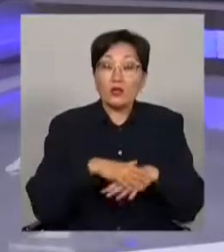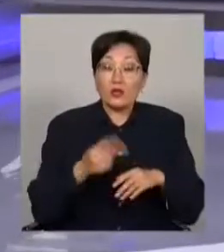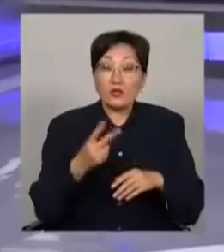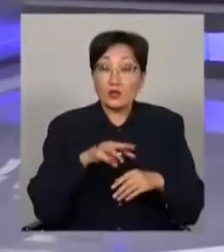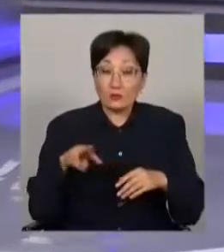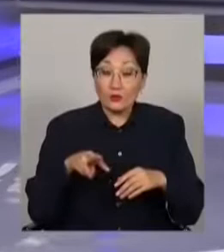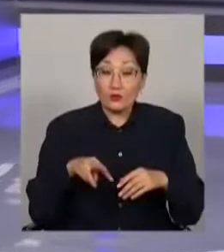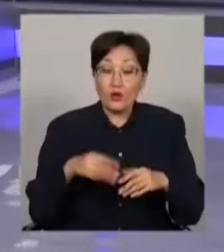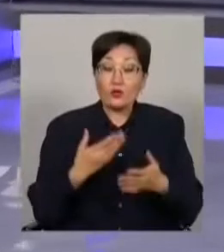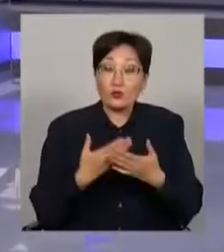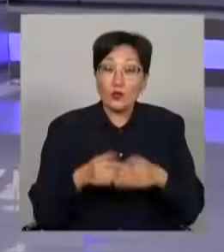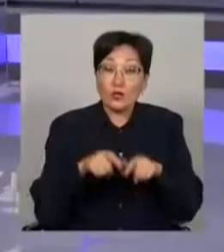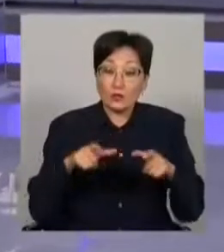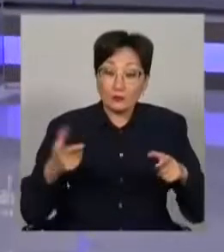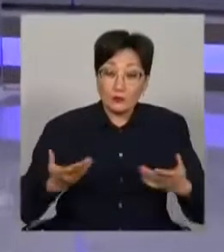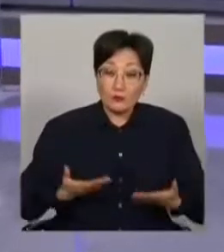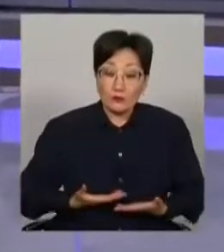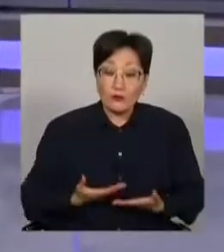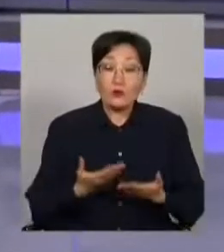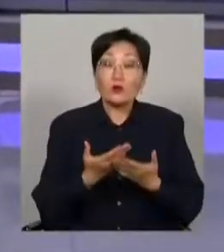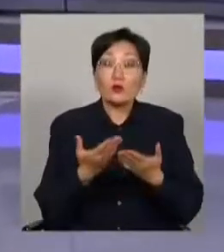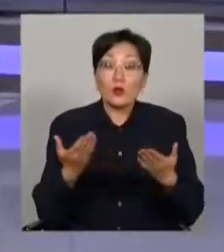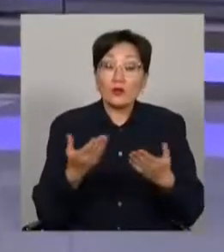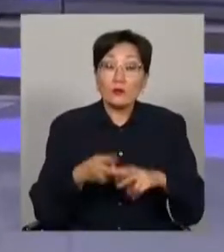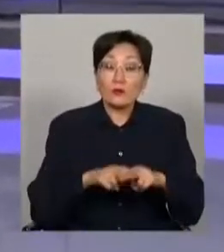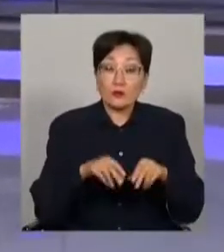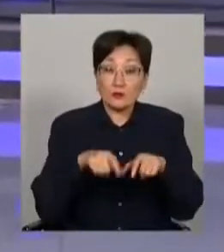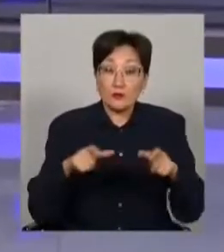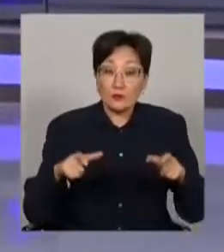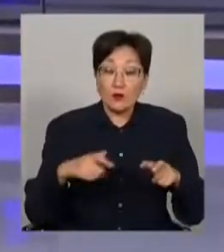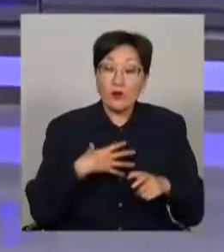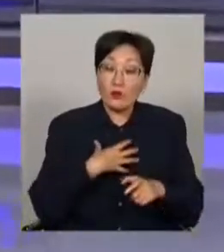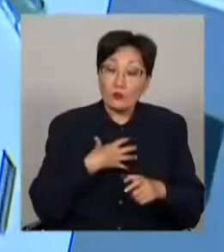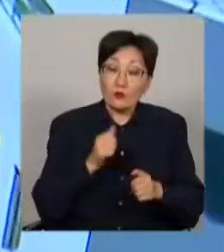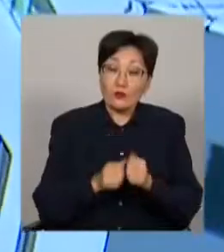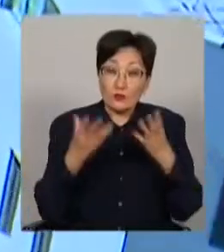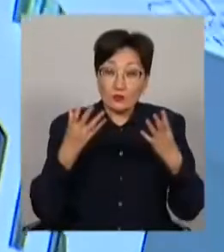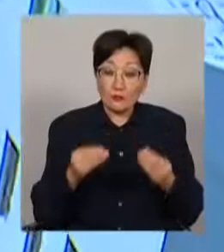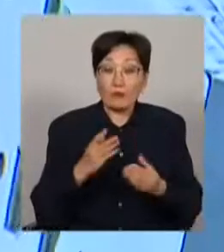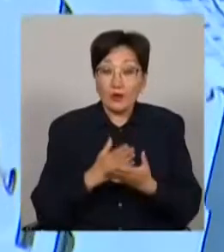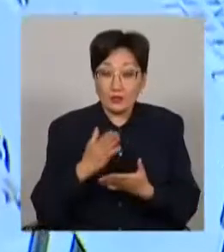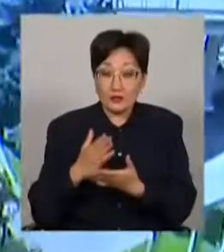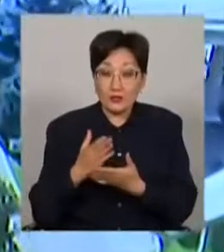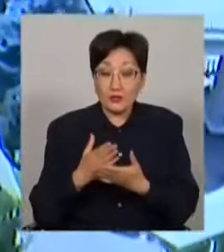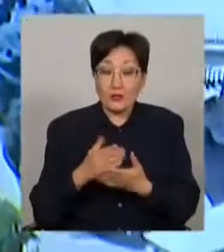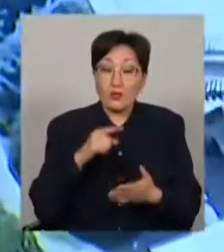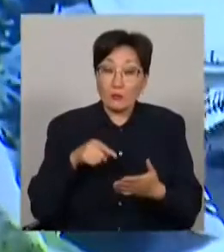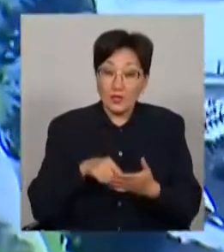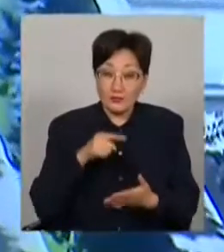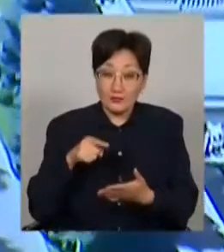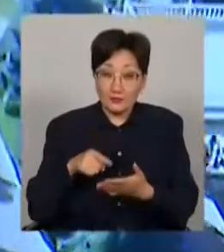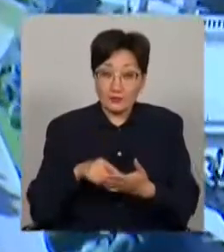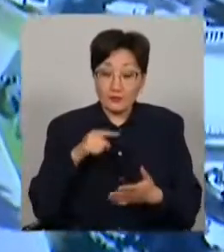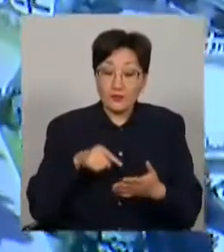қала жұртшылығының солардың толғандыратын күнделікті кездесіп жүрген қиындықтары, мәселелері,